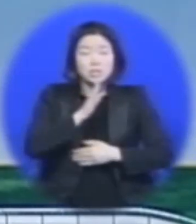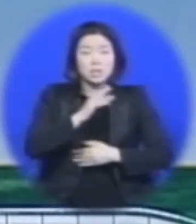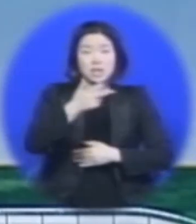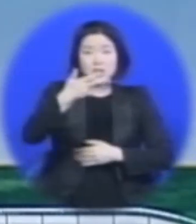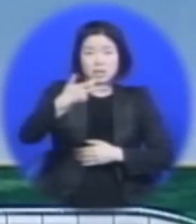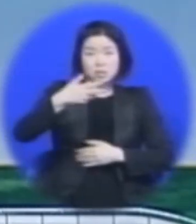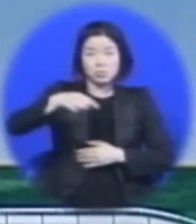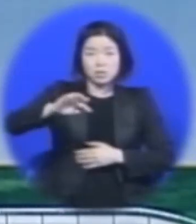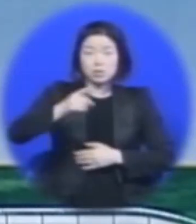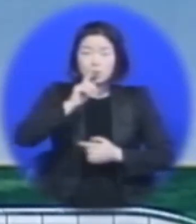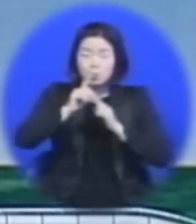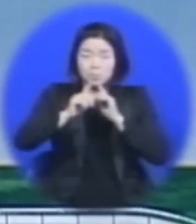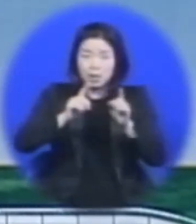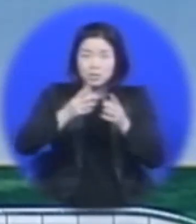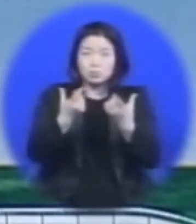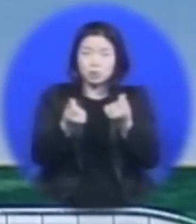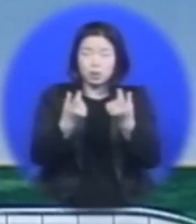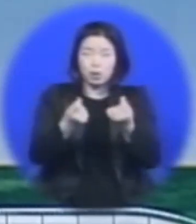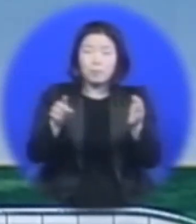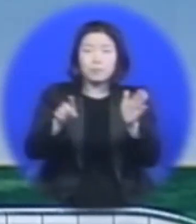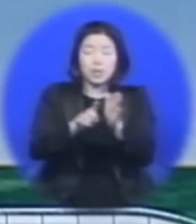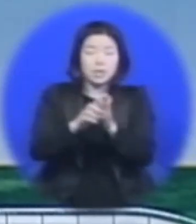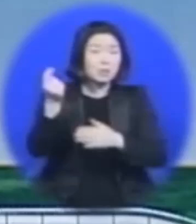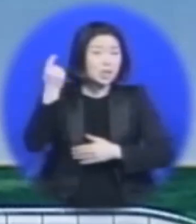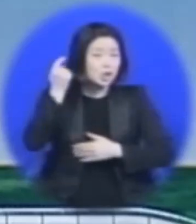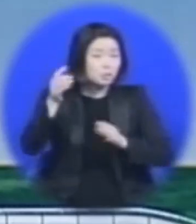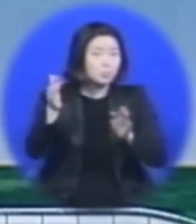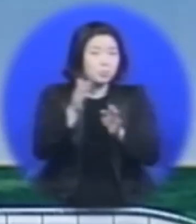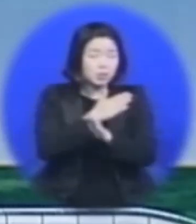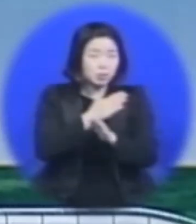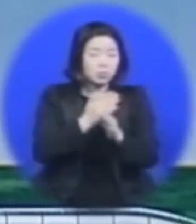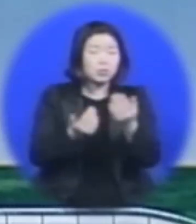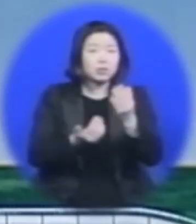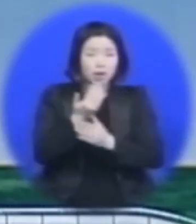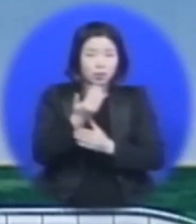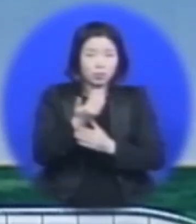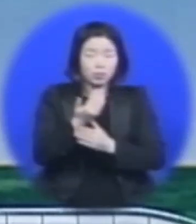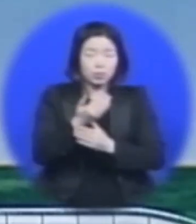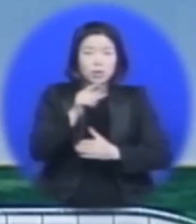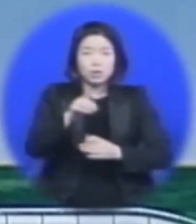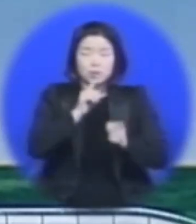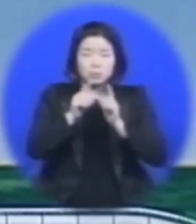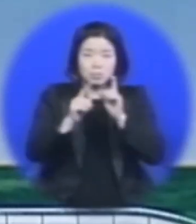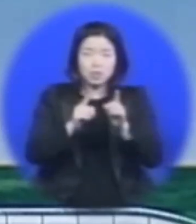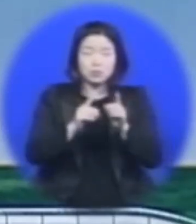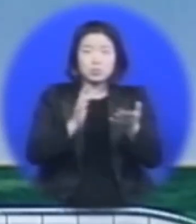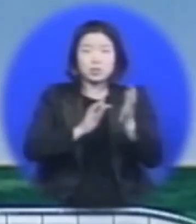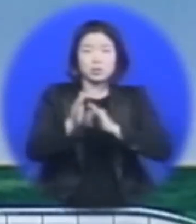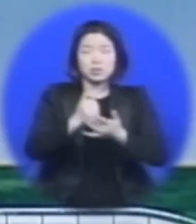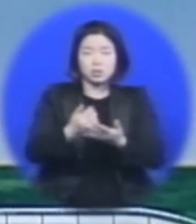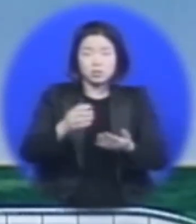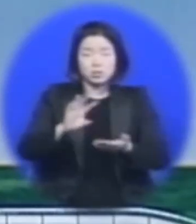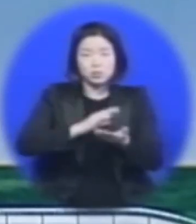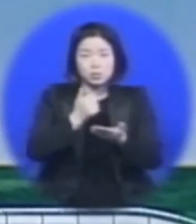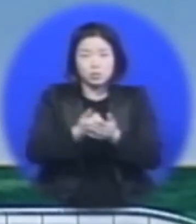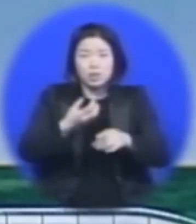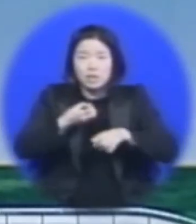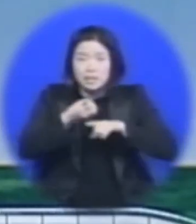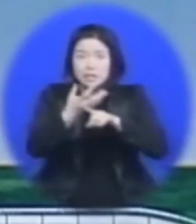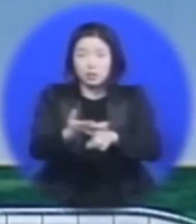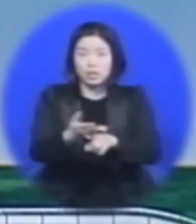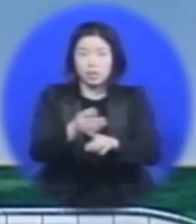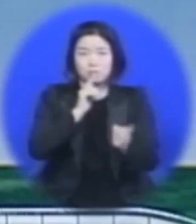말씀처럼 믿음이 들음에서 그 말씀은 예수 그리스도를 전하는 말씀이라고